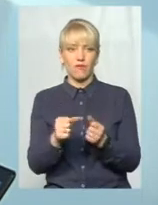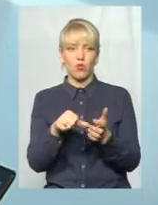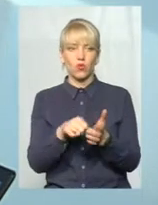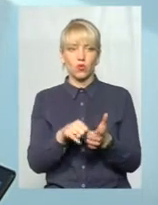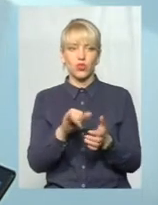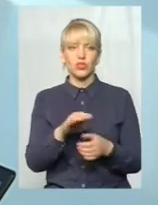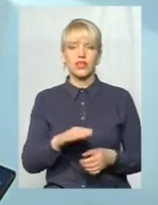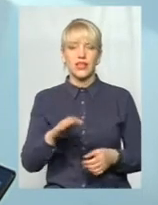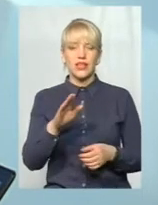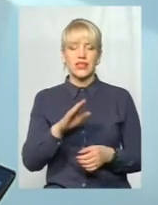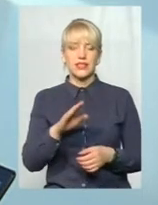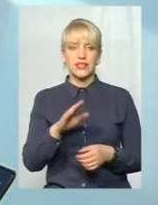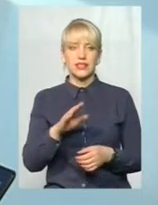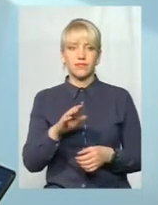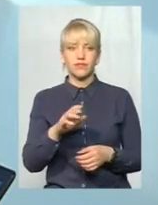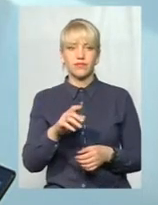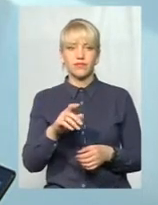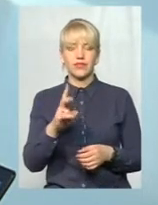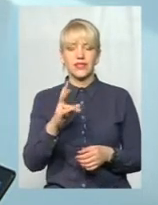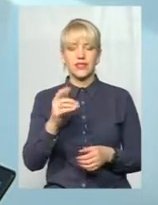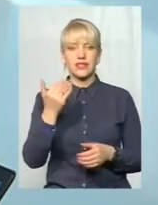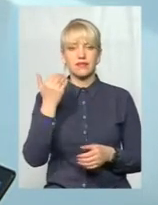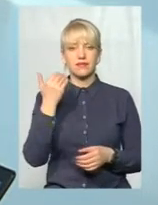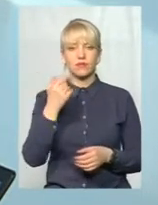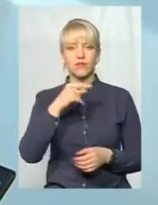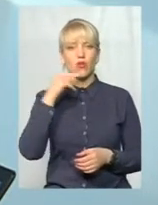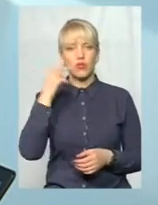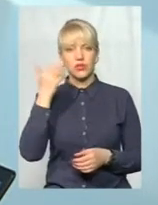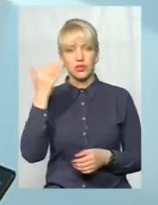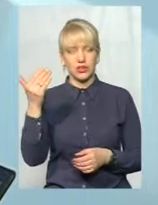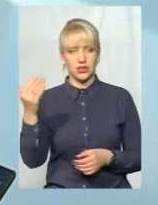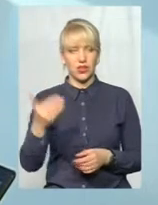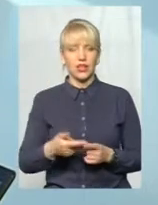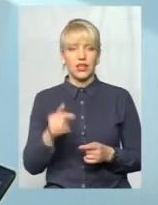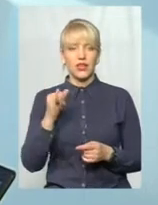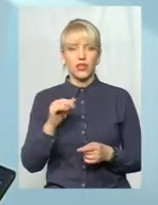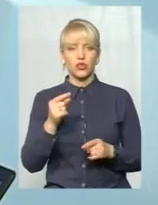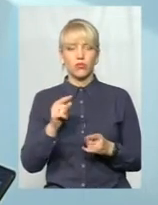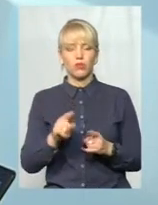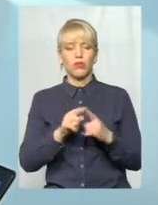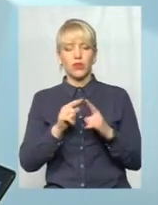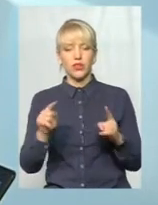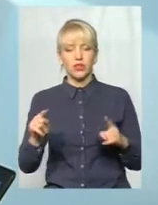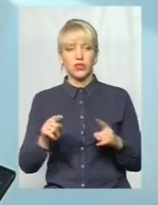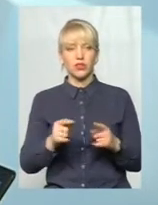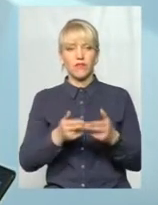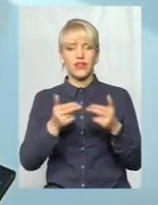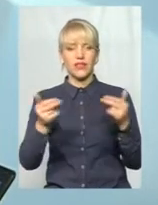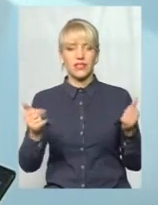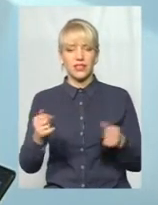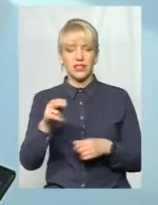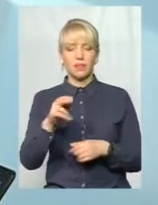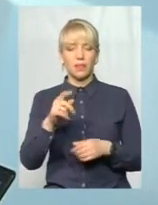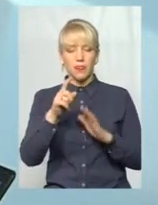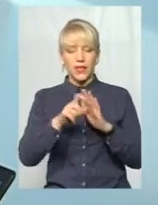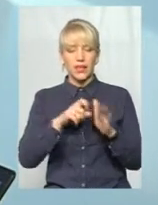території збройних формувань, так само тої Росії і так далі. Тому от період якраз визнання, от іменно ДНК,